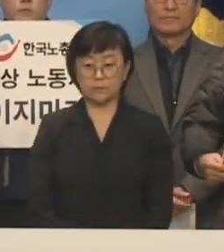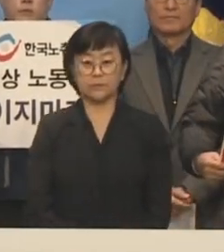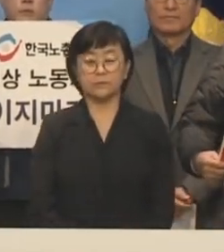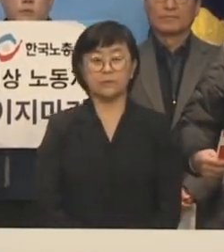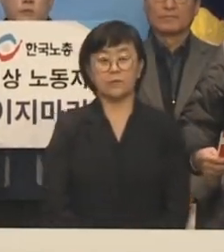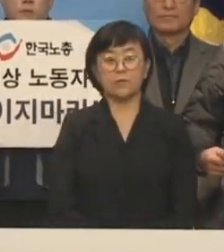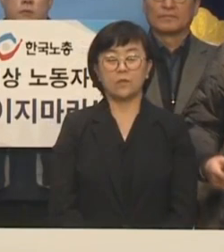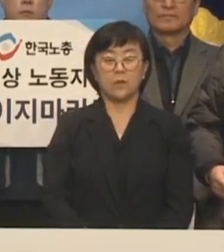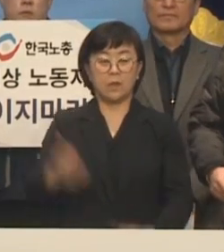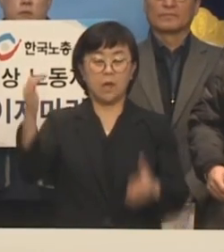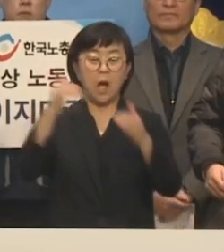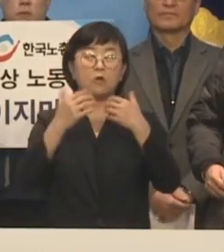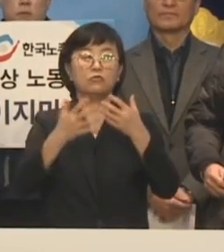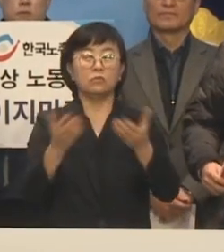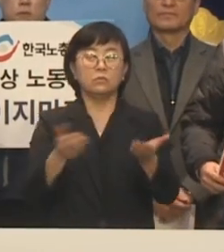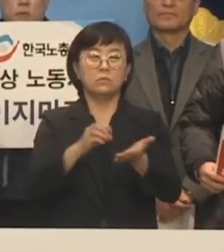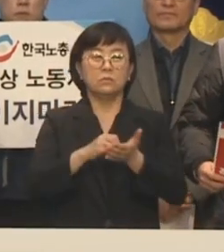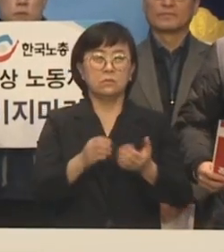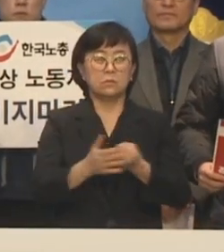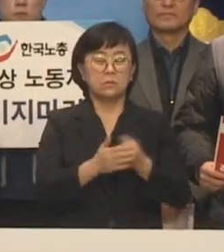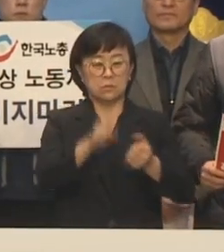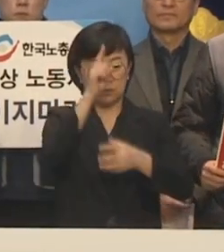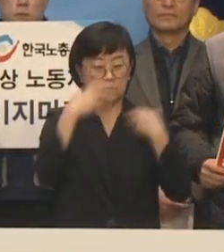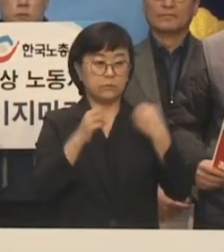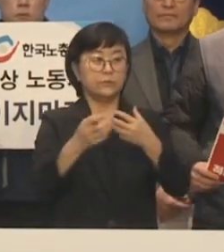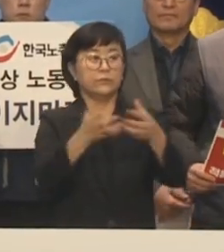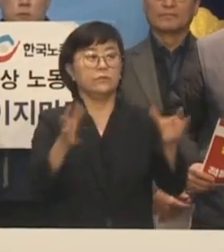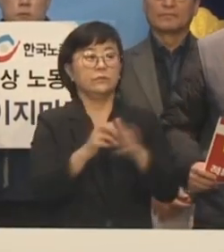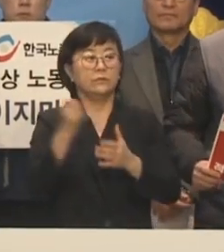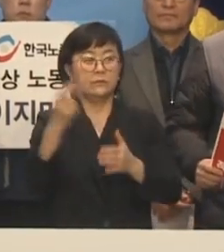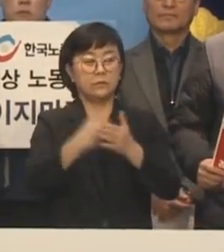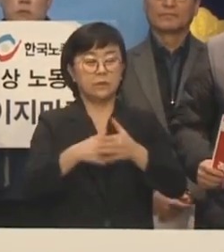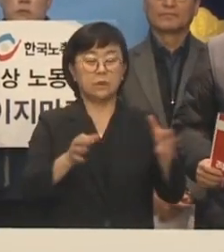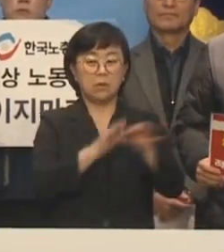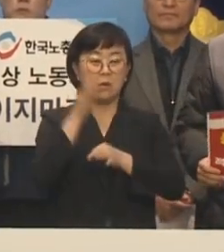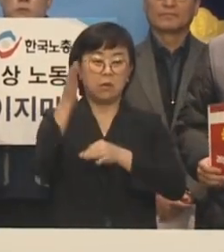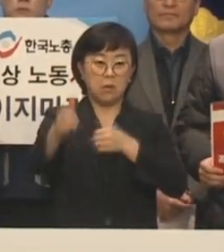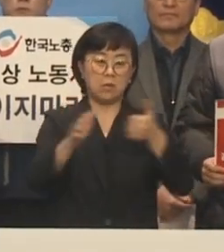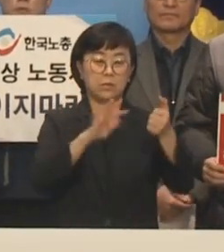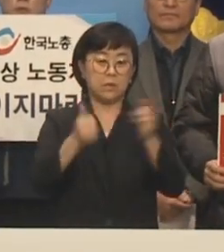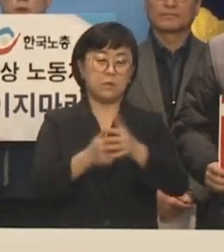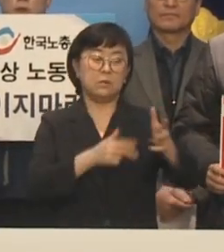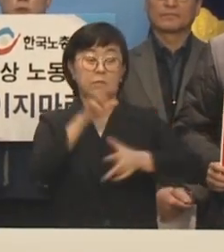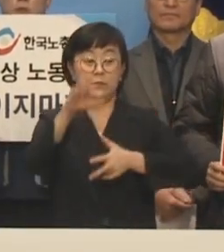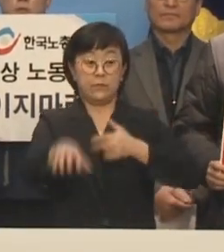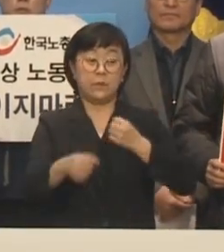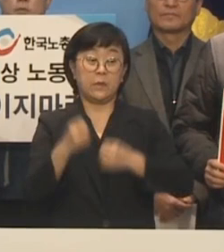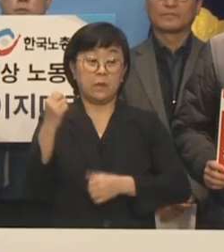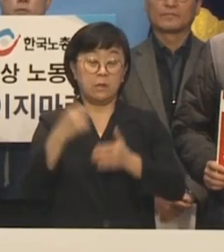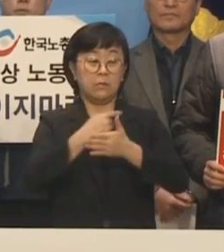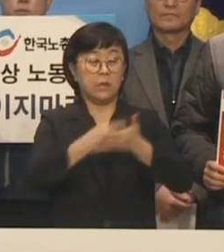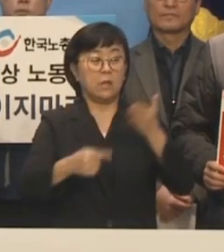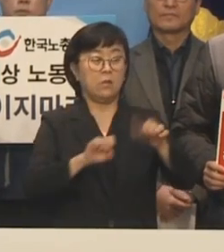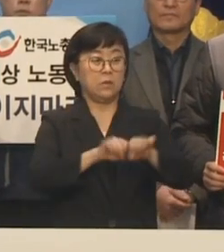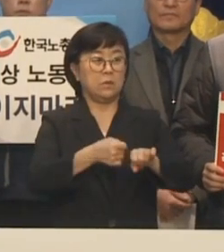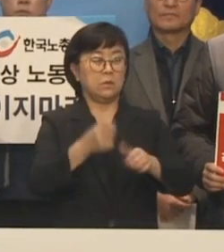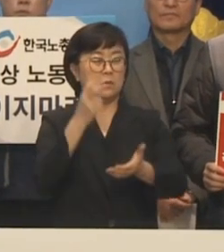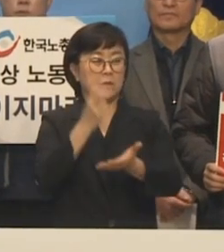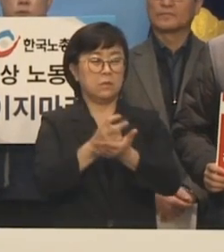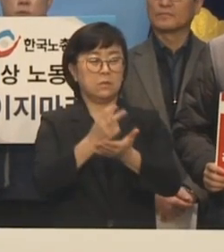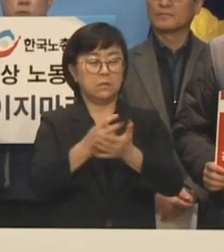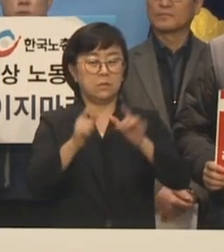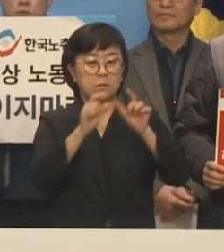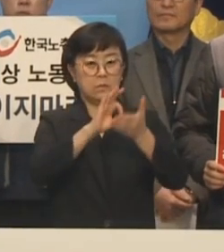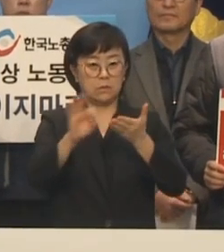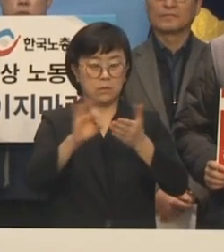한국노총 위원장 김동명입니다. 정부와 여당 그리고 경영계가 50인 미만 사업장에 중대재해처벌법 적용